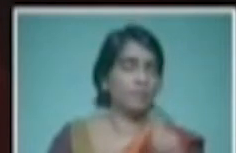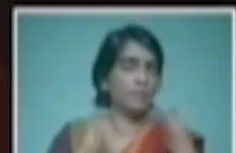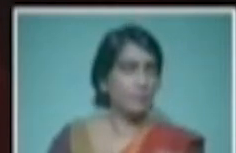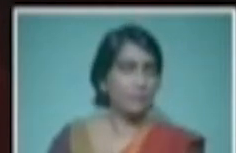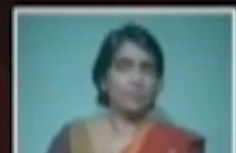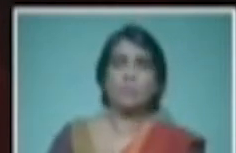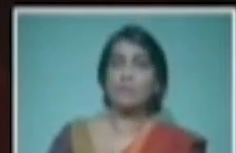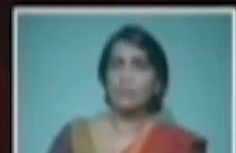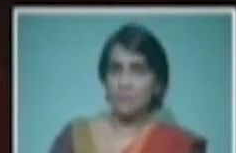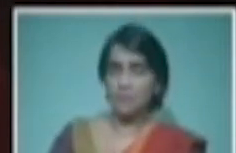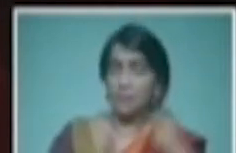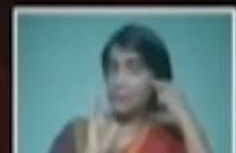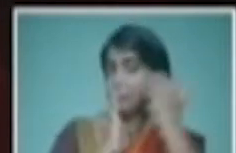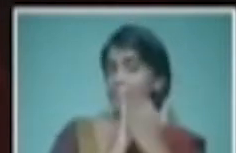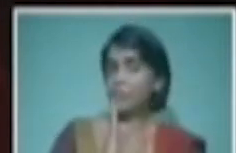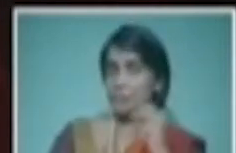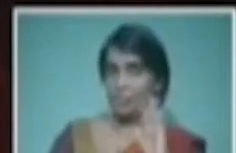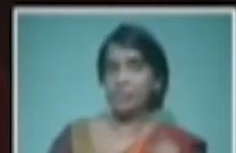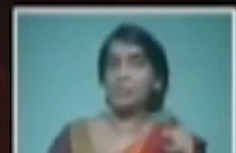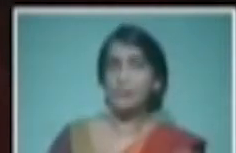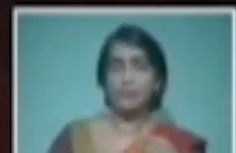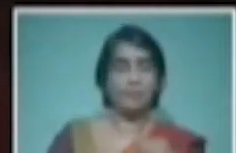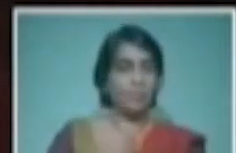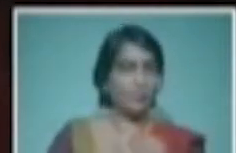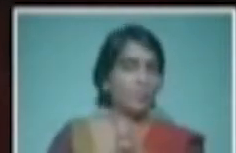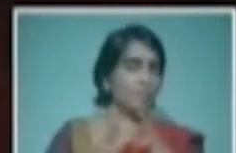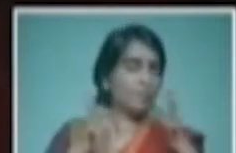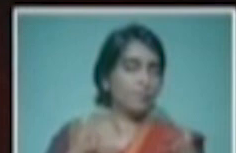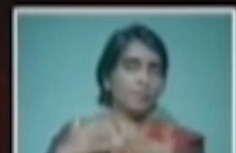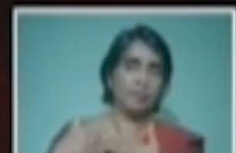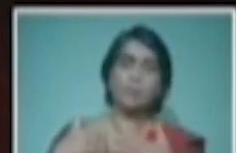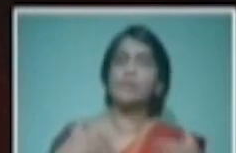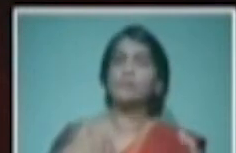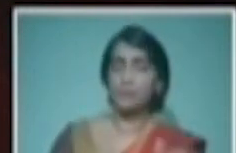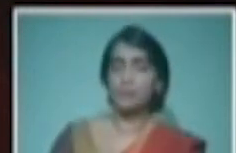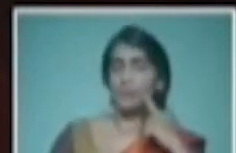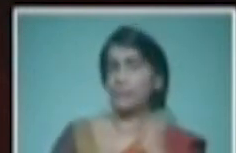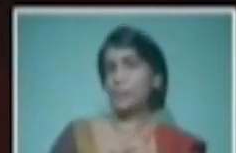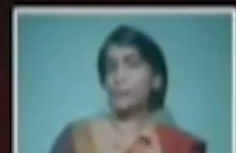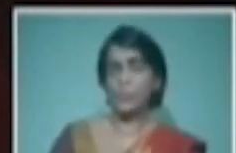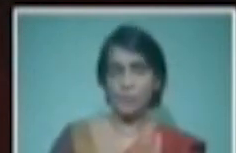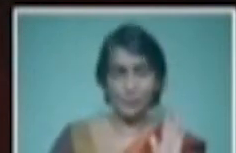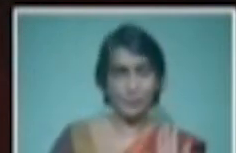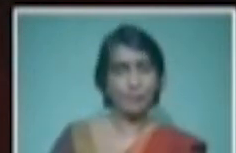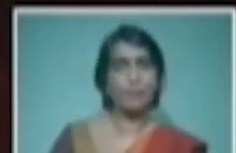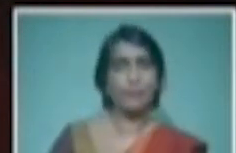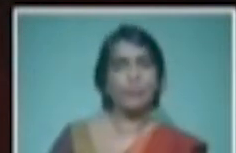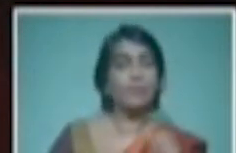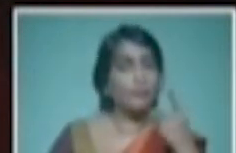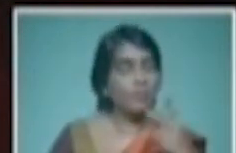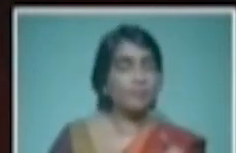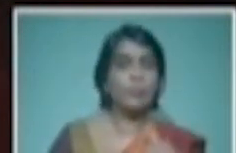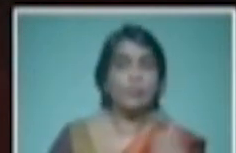වැනි කරුණු හේතුවෙන් මෙම කර්මාන්ත බොහොමයක් පවත්වාගෙන යෑම අද අර්බුදයට ලක්ව තිබෙනවා. එමෙන්ම